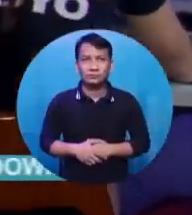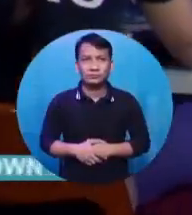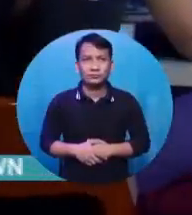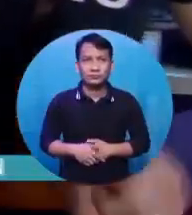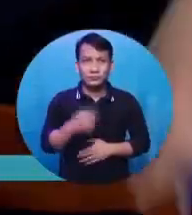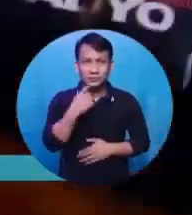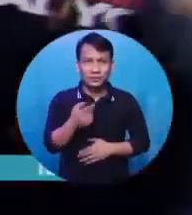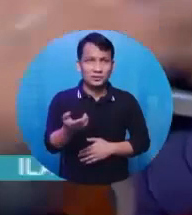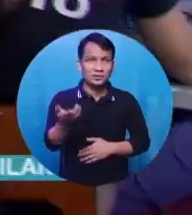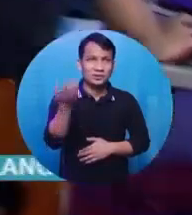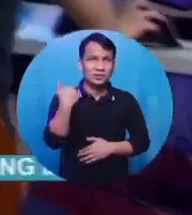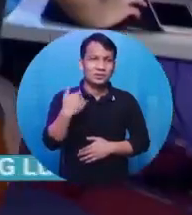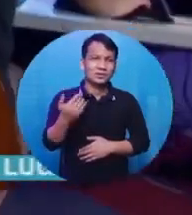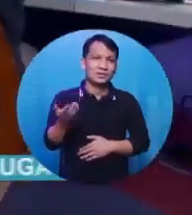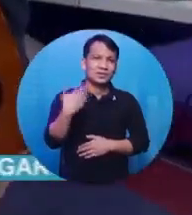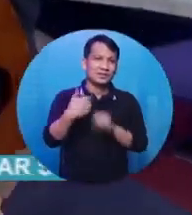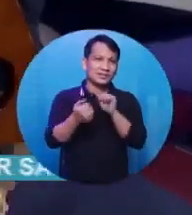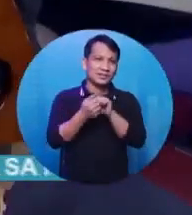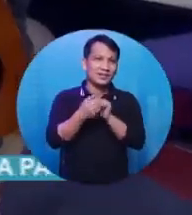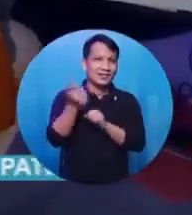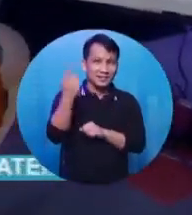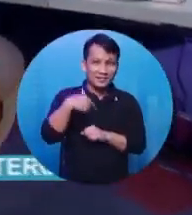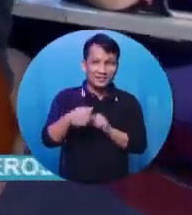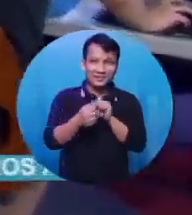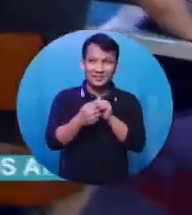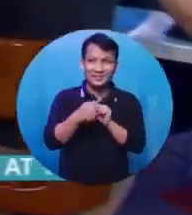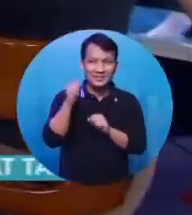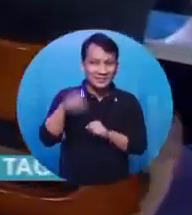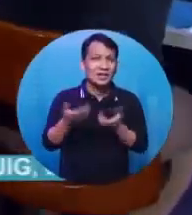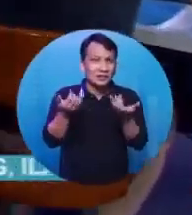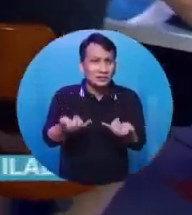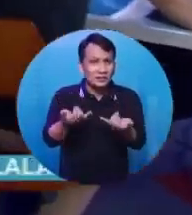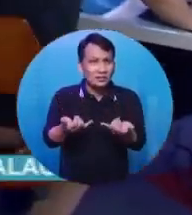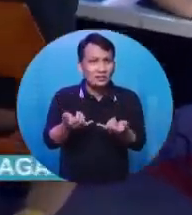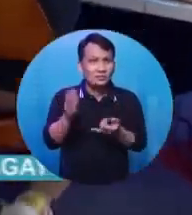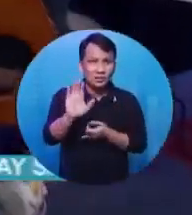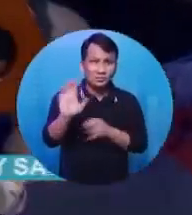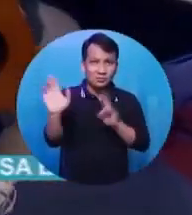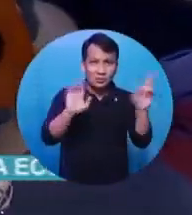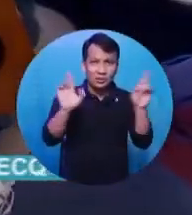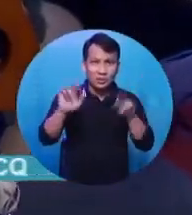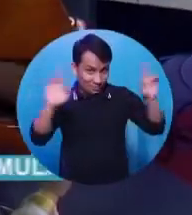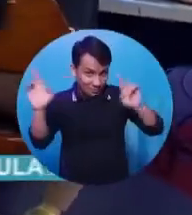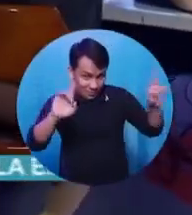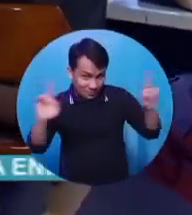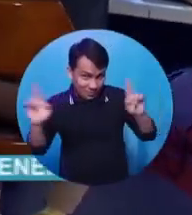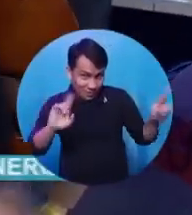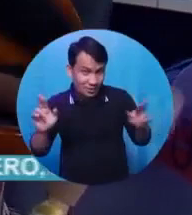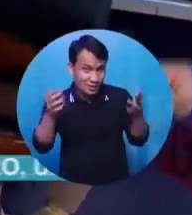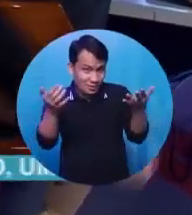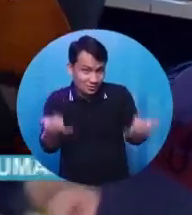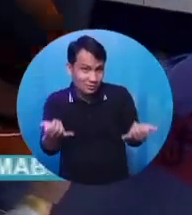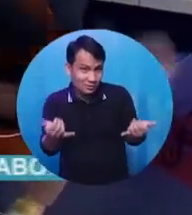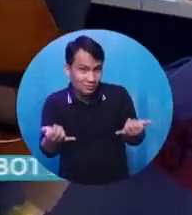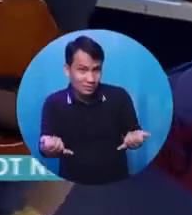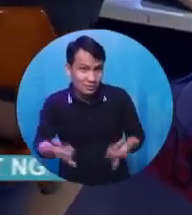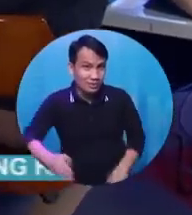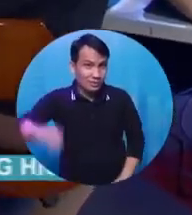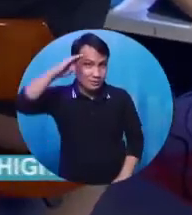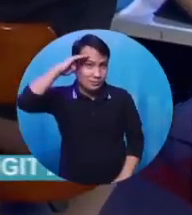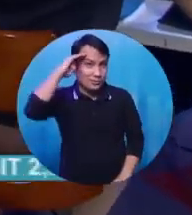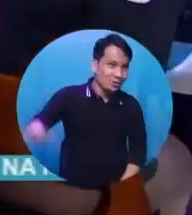Yes! Halika rito! Nako, halika rito! Ito na talaga, mga kapatid, ang inyong pinaka-aabangan! Ito na ang idol